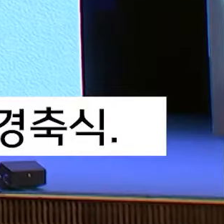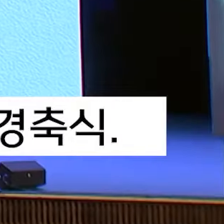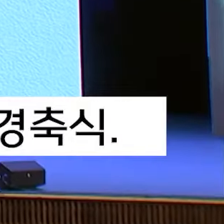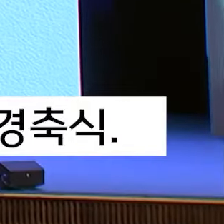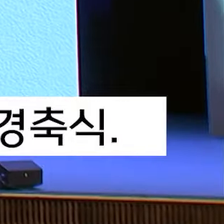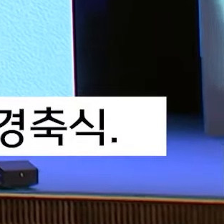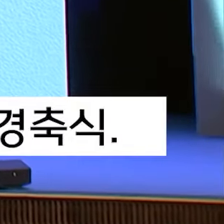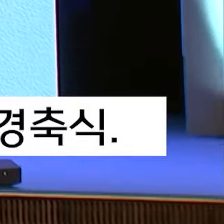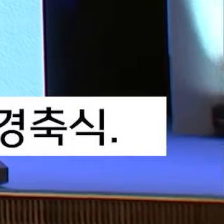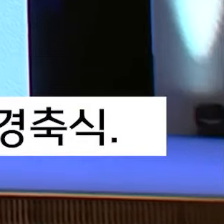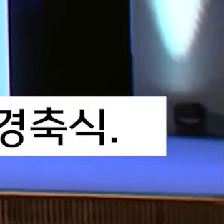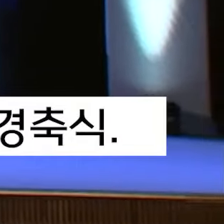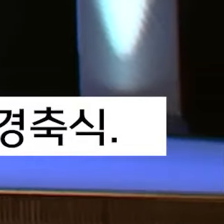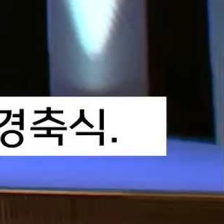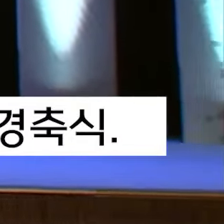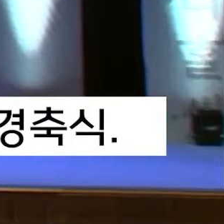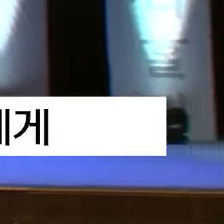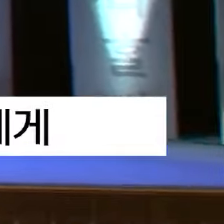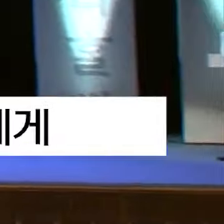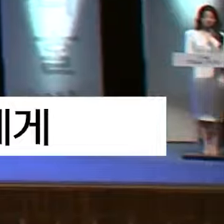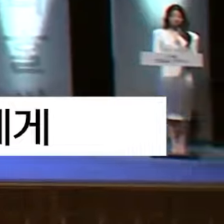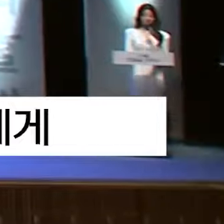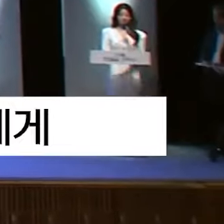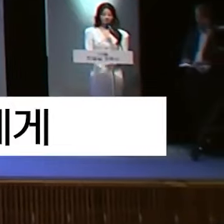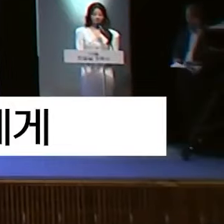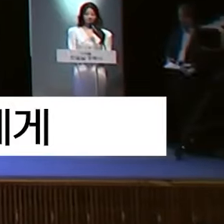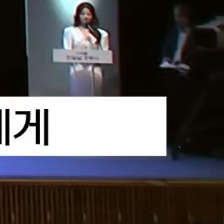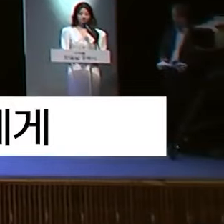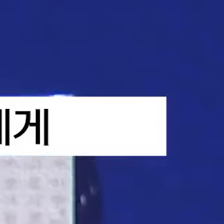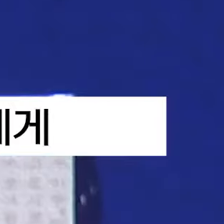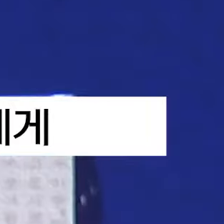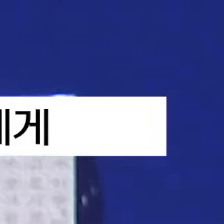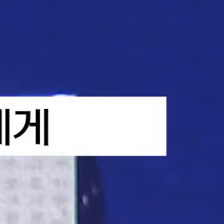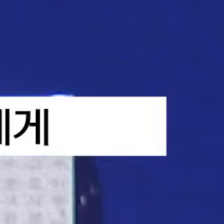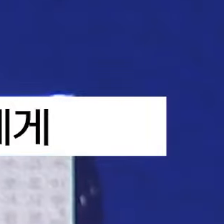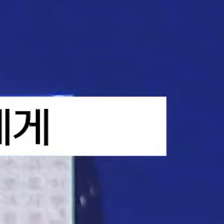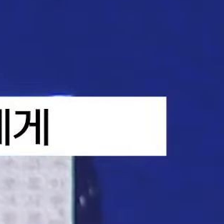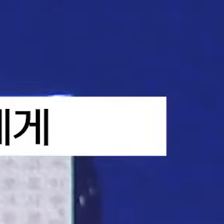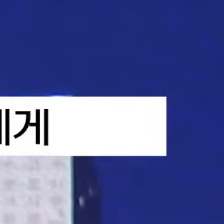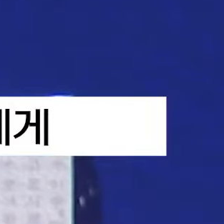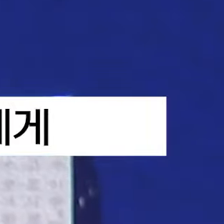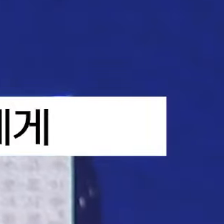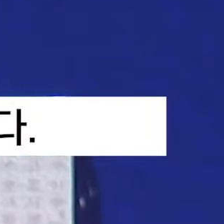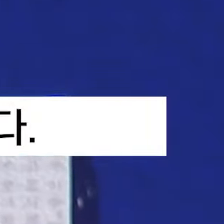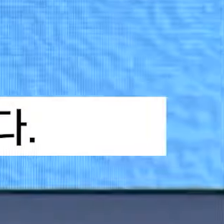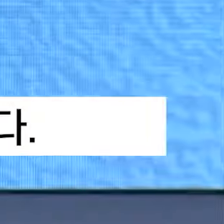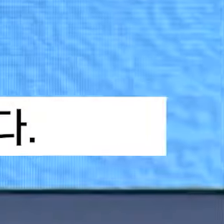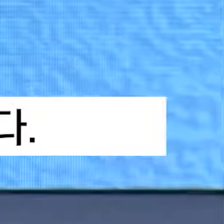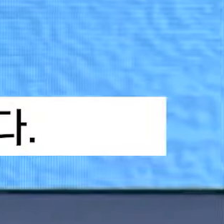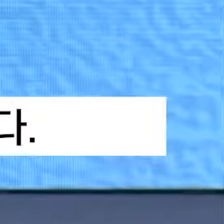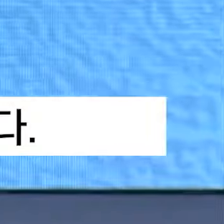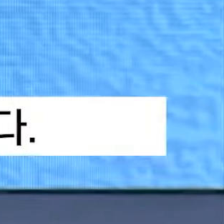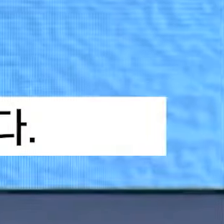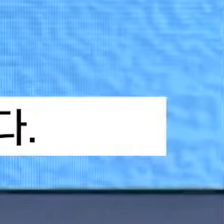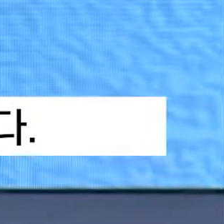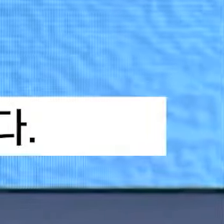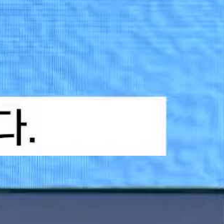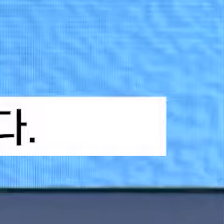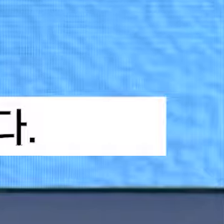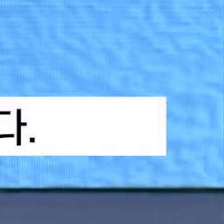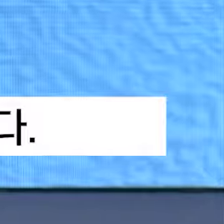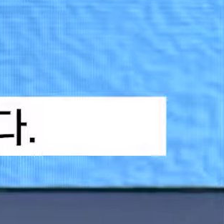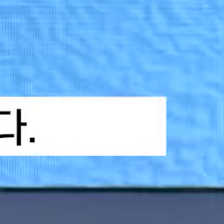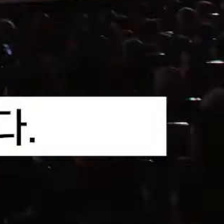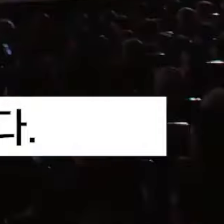52 88돌 한글날 경축 시 한덕수 국무총리가 참석해 한글 발전에 기여한 유공자에게 정부 보상을 수요하는 등